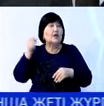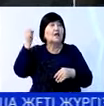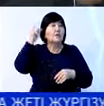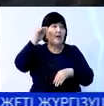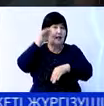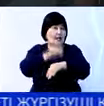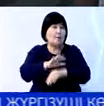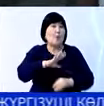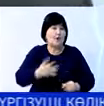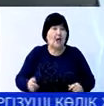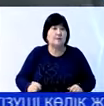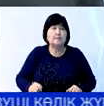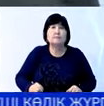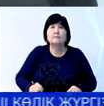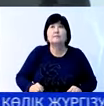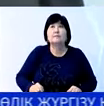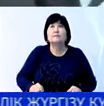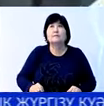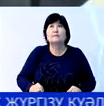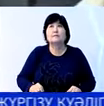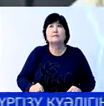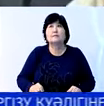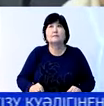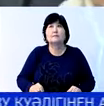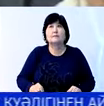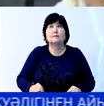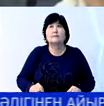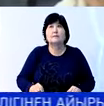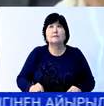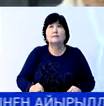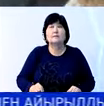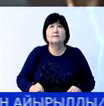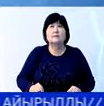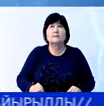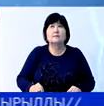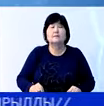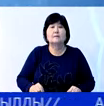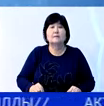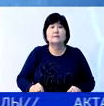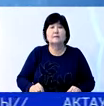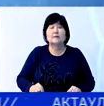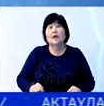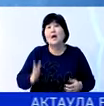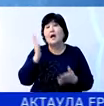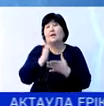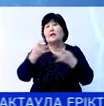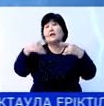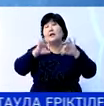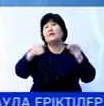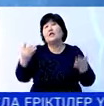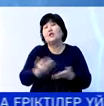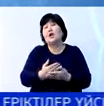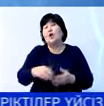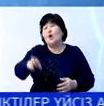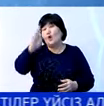болды. Мөлдір Құлмырзаева, Алмат Меңдібаев, Төрехан Қожахметов, Қызылорда телеарнасы. Тікелей эфирде жаңалықтар.